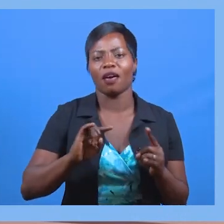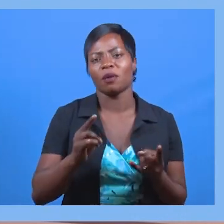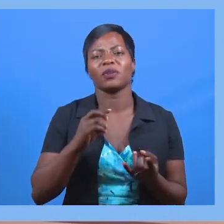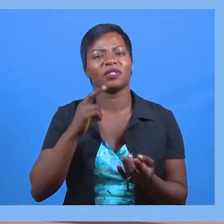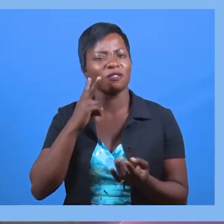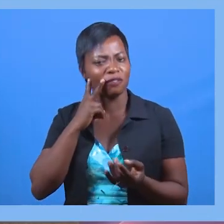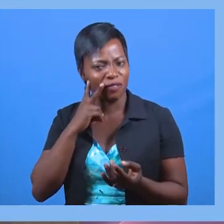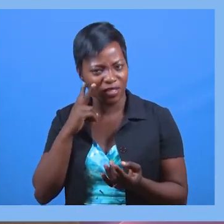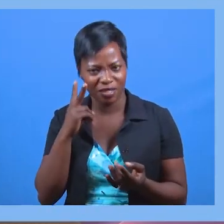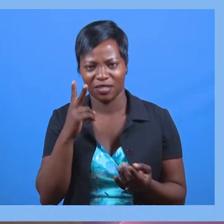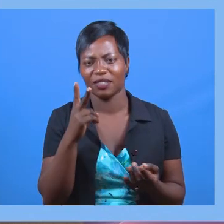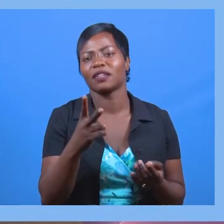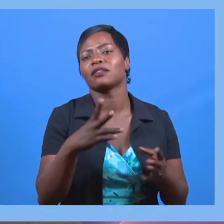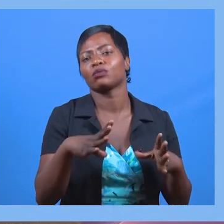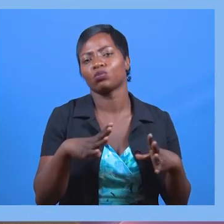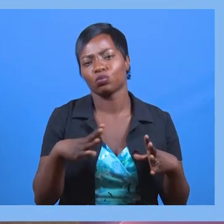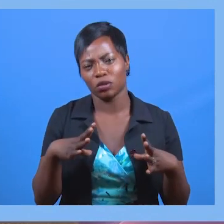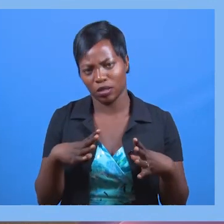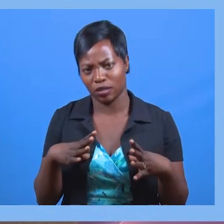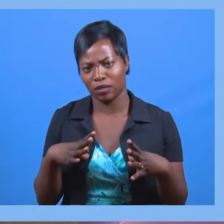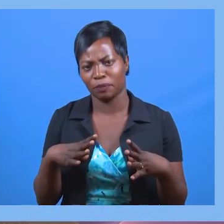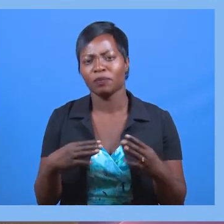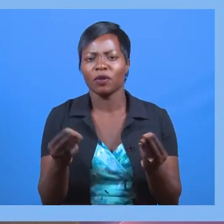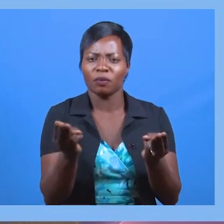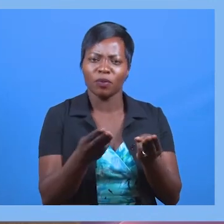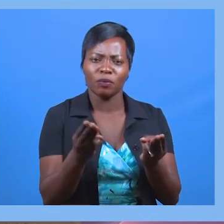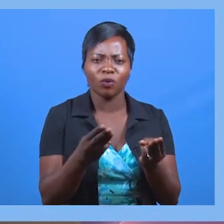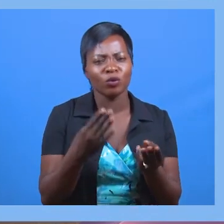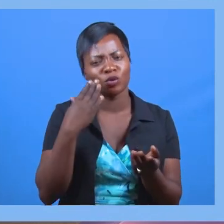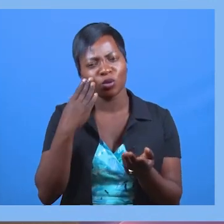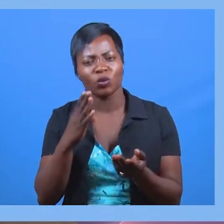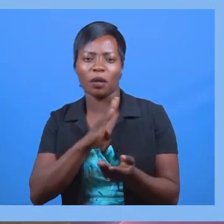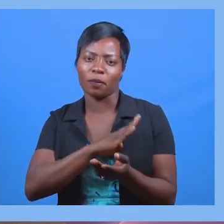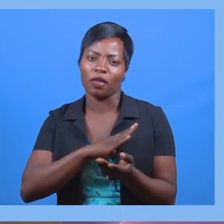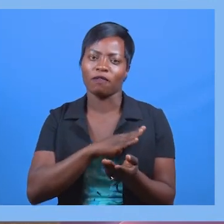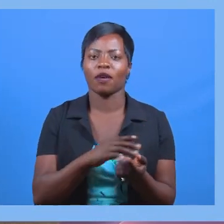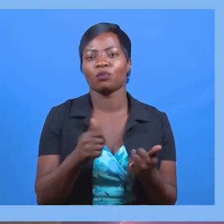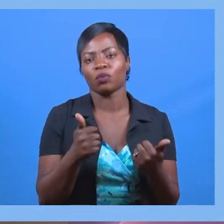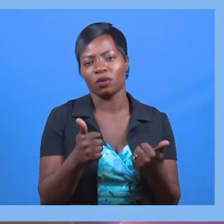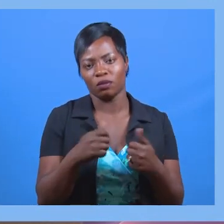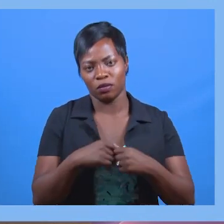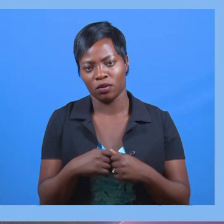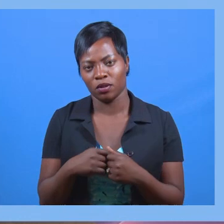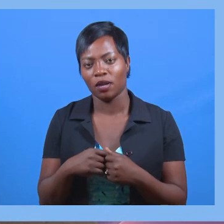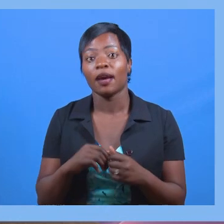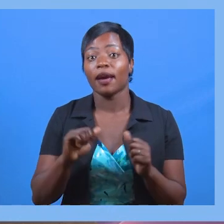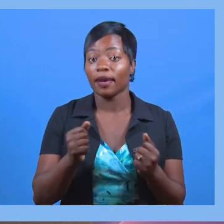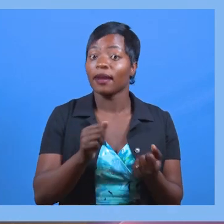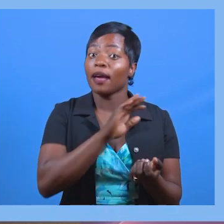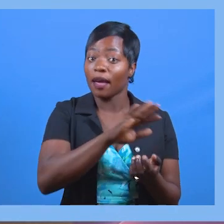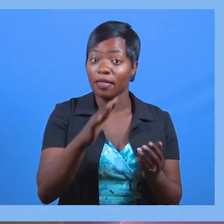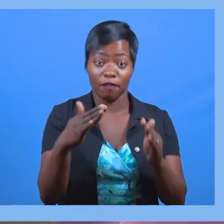ngaangova nehunhu pavanhu, achingoratidza hunhu hwake. Uyezve tiri kutiwo kune vaya